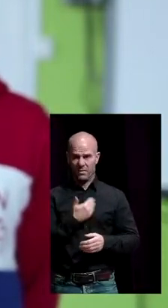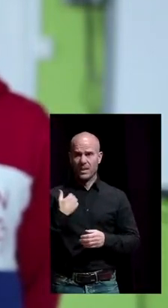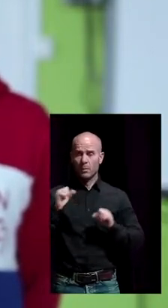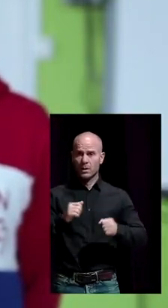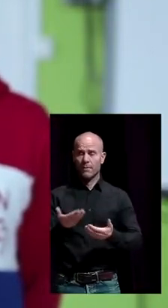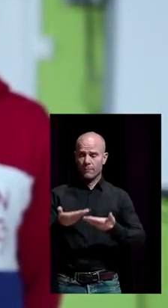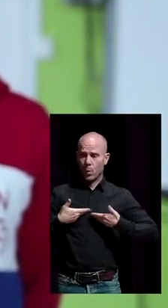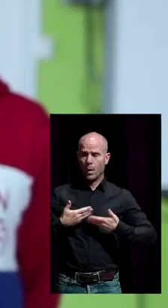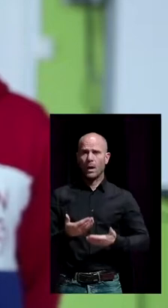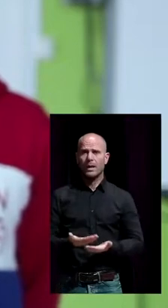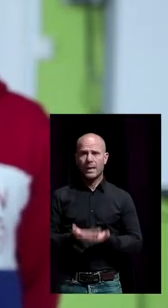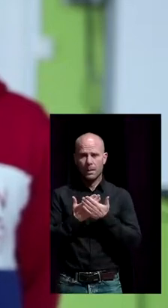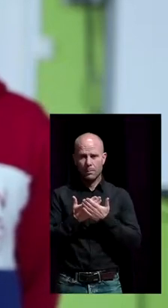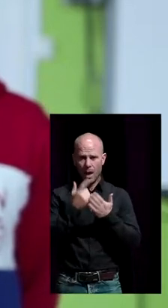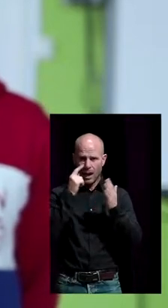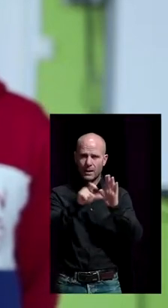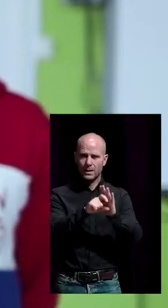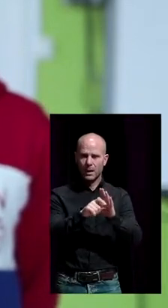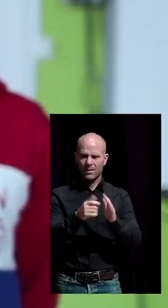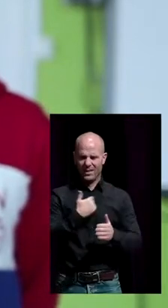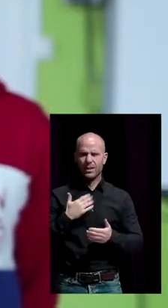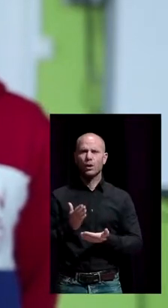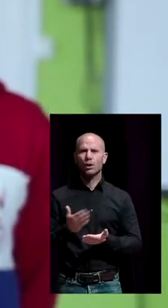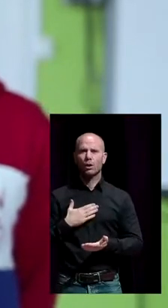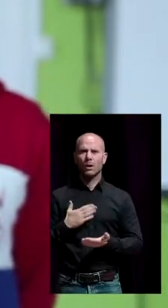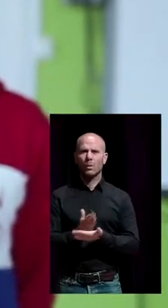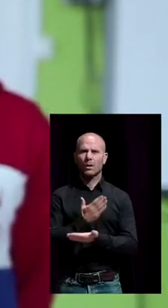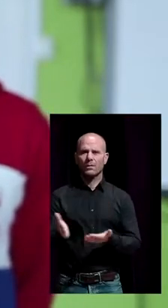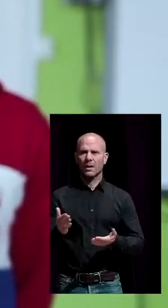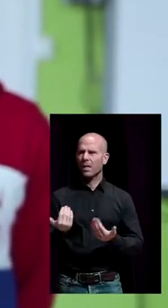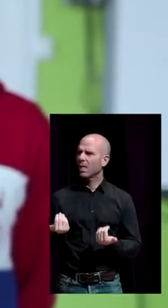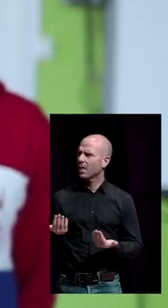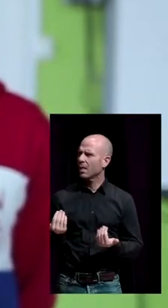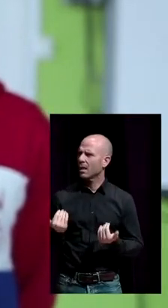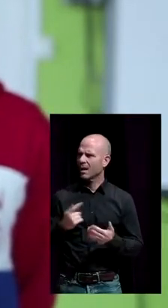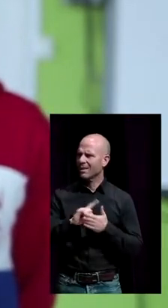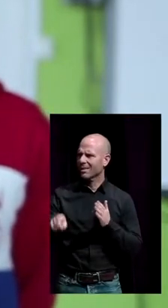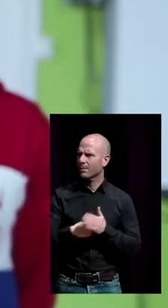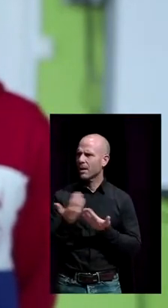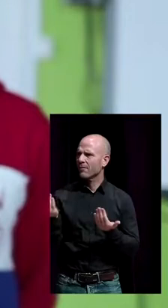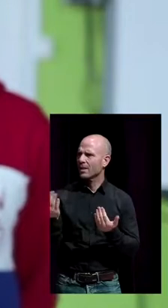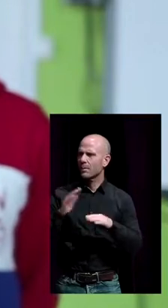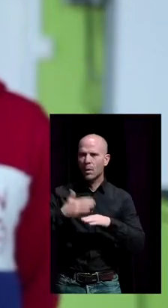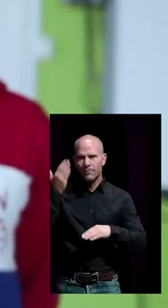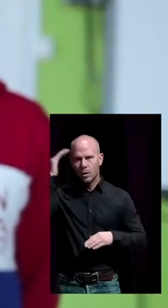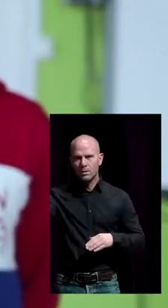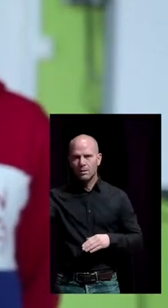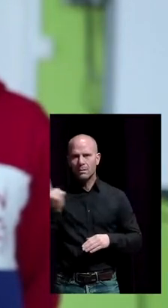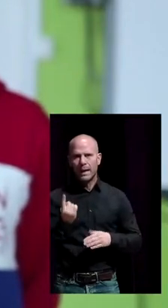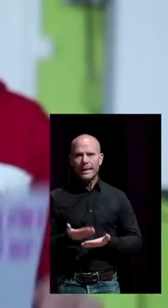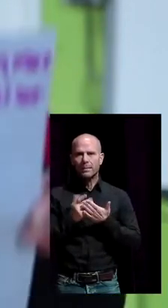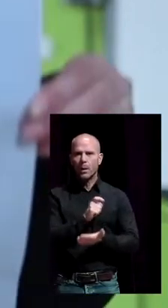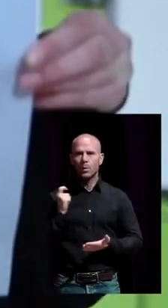läxorna, så vi tycker att det är orättvist, för att Vi ska inte behöva vänta en timme på att vuxna ska komma och hjälpa en.